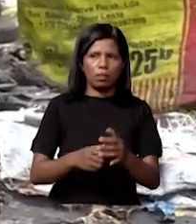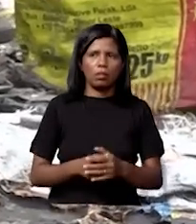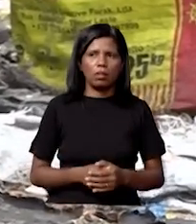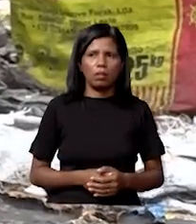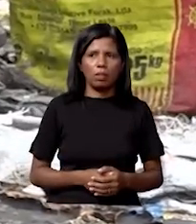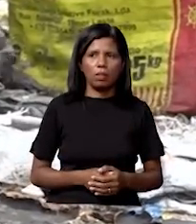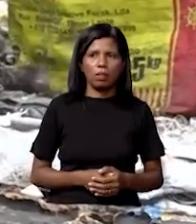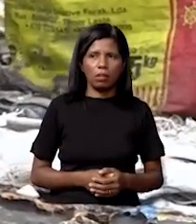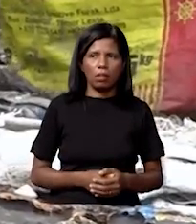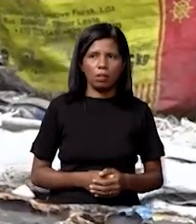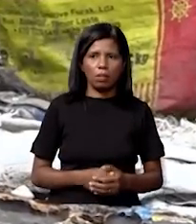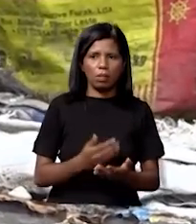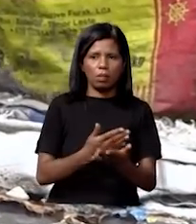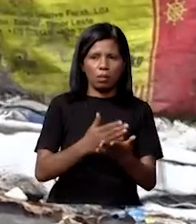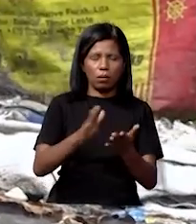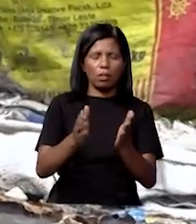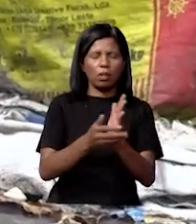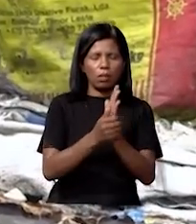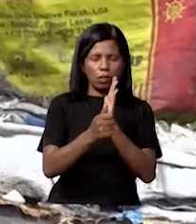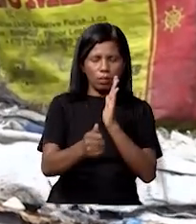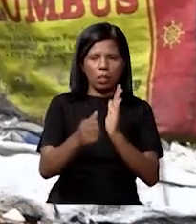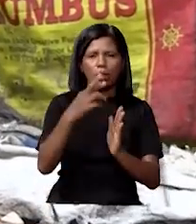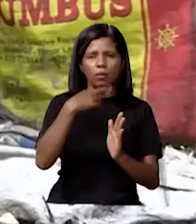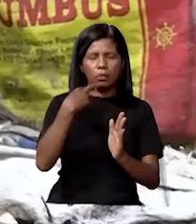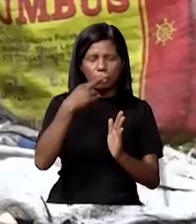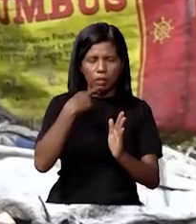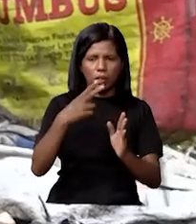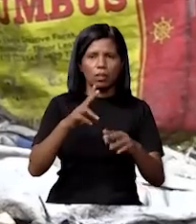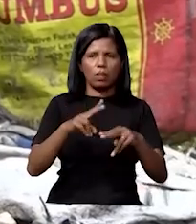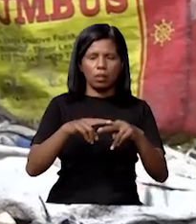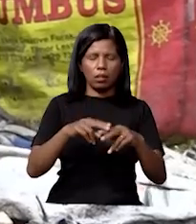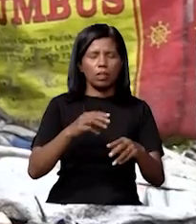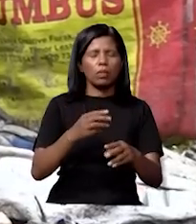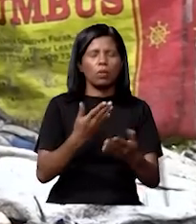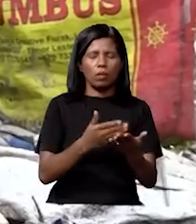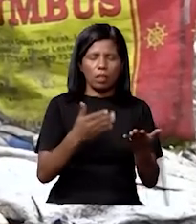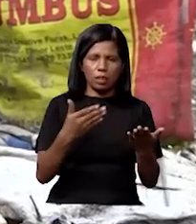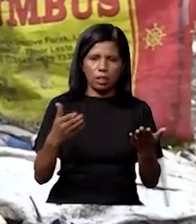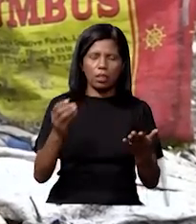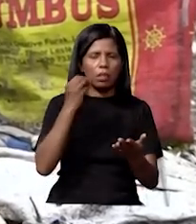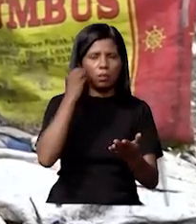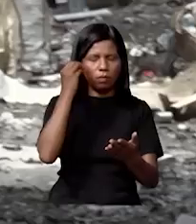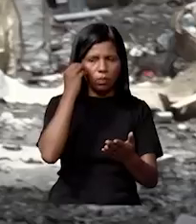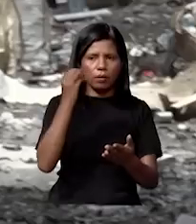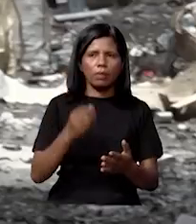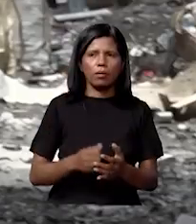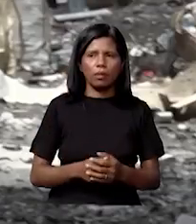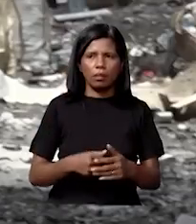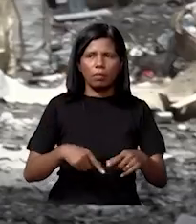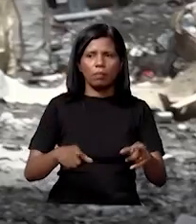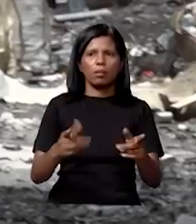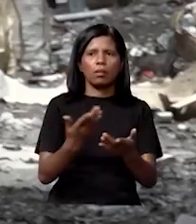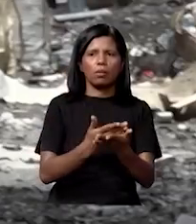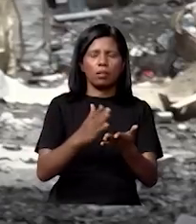banhire ohola mina pos masako batu malaran. Saya bawa pal sir